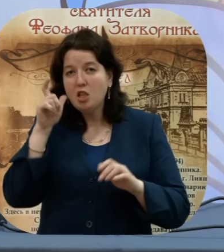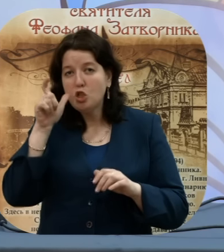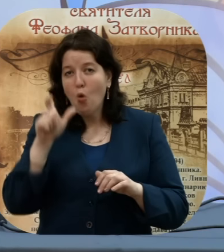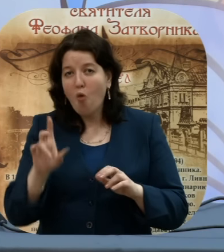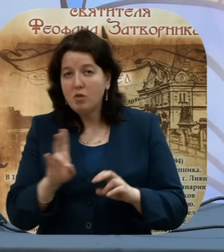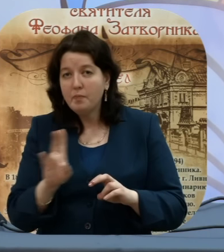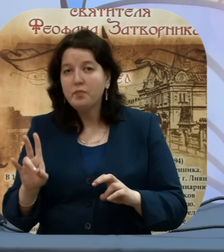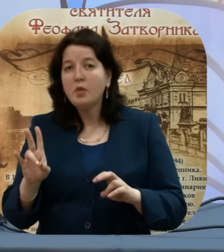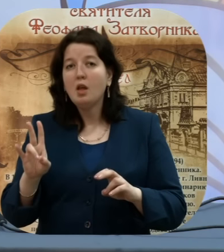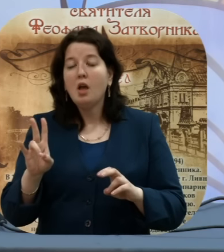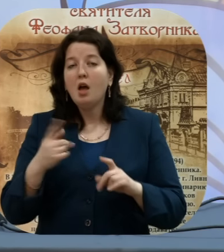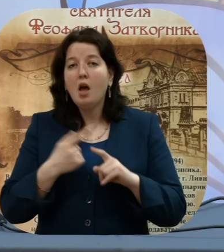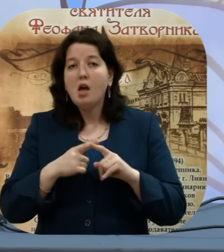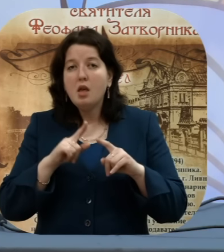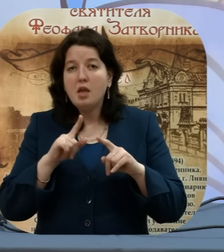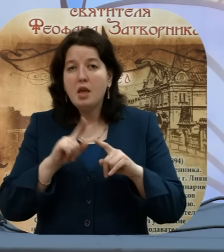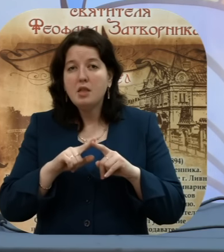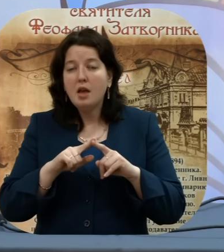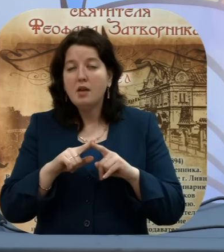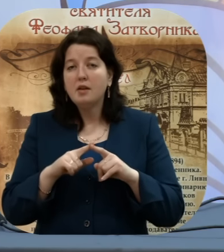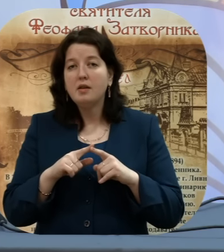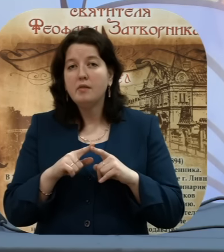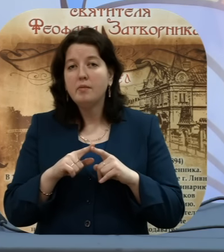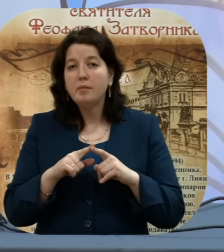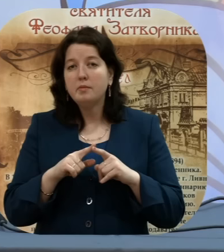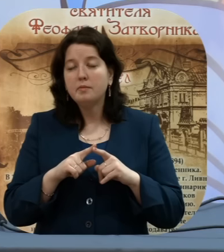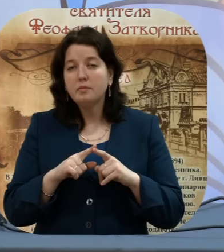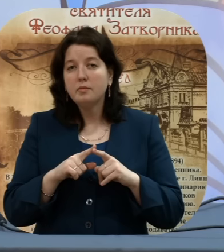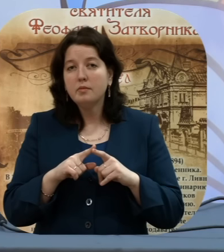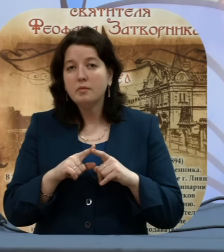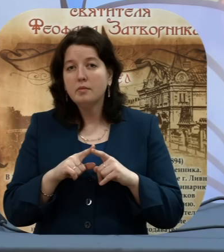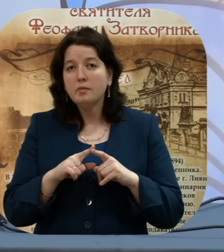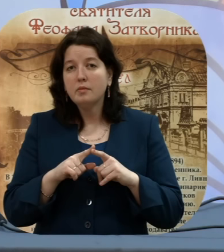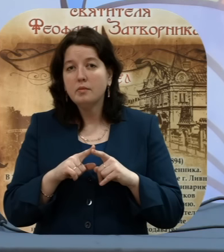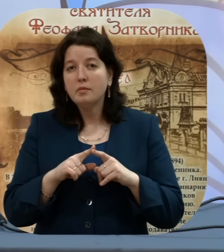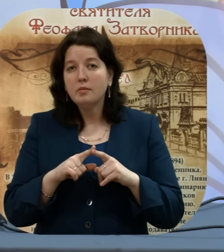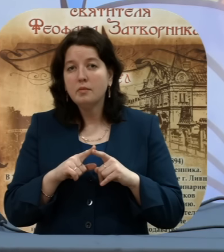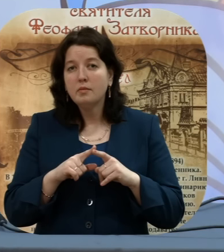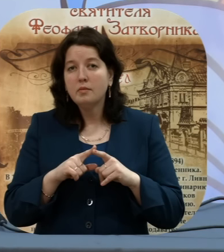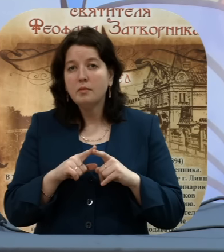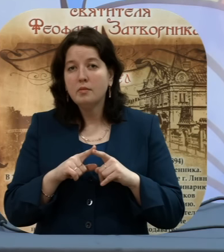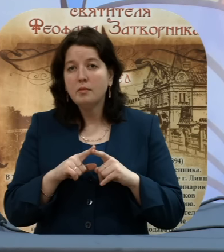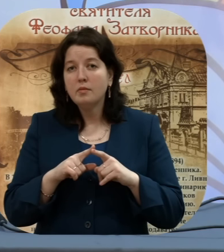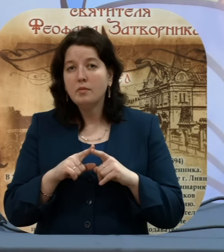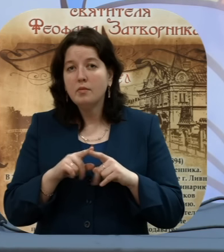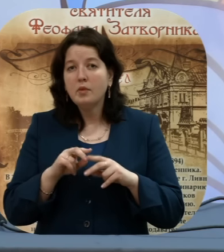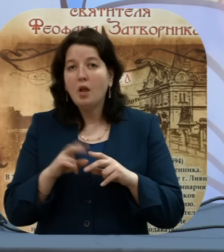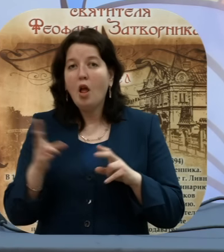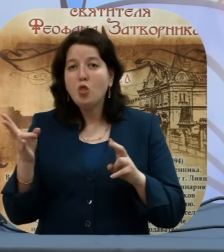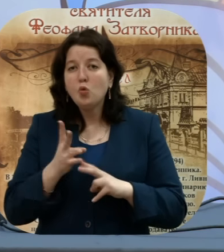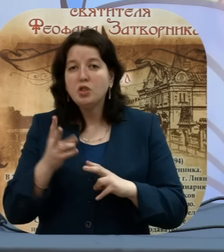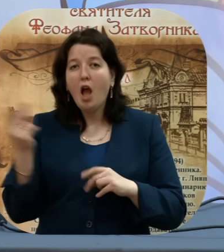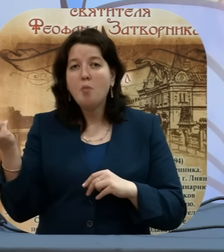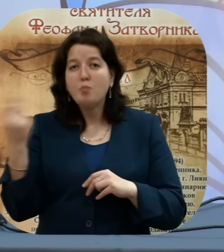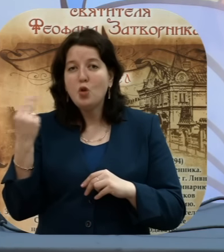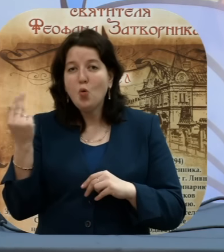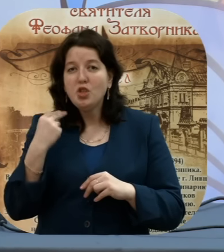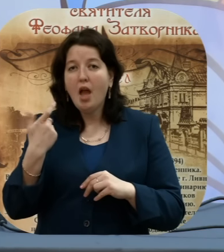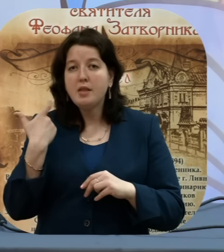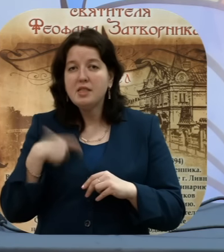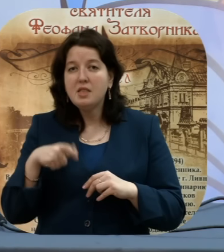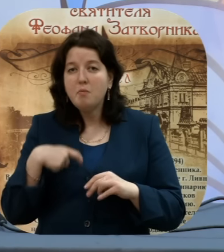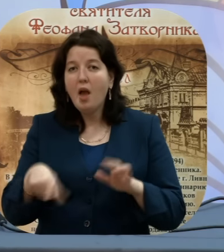просто бесчисленное количество раз. Они советуют приучать себя, начать